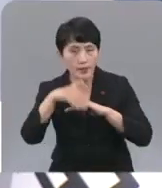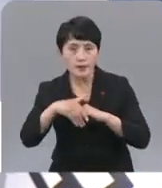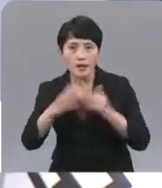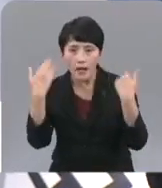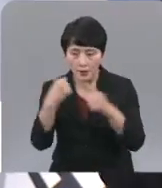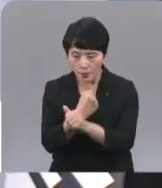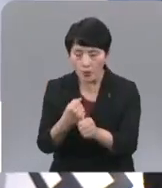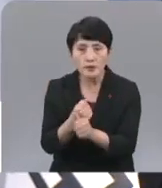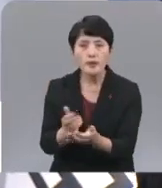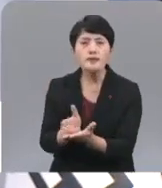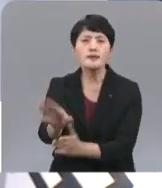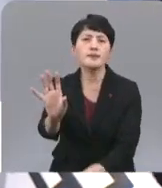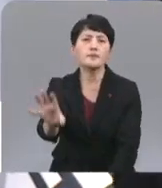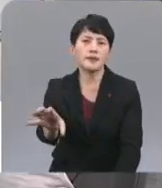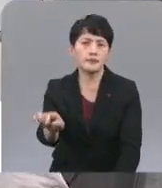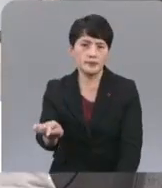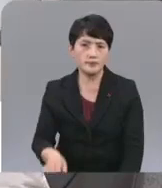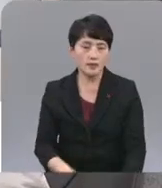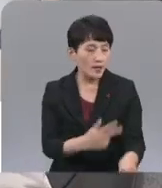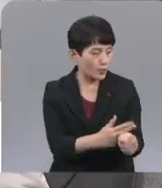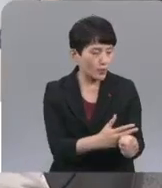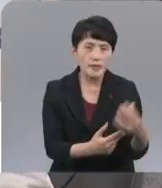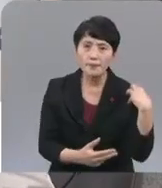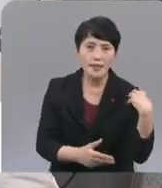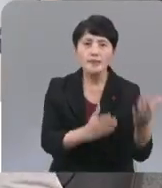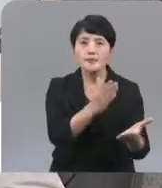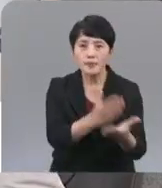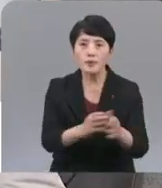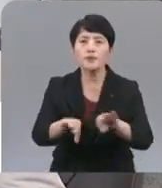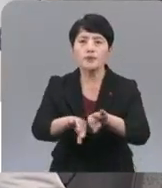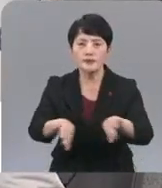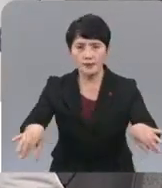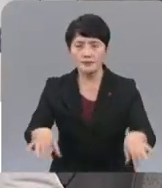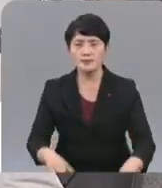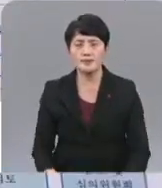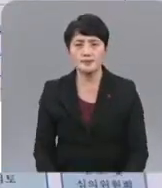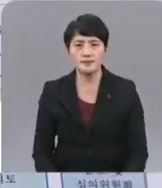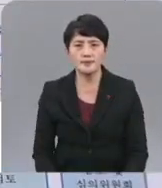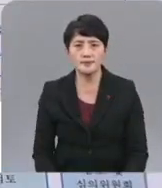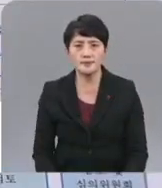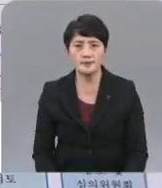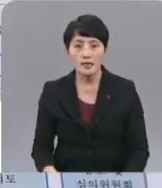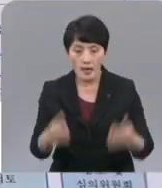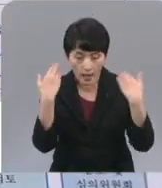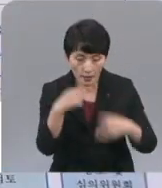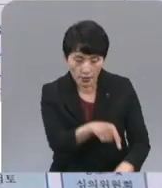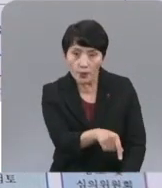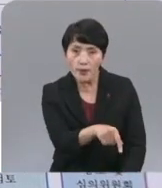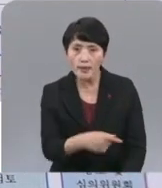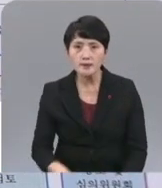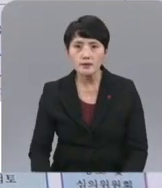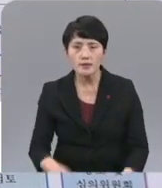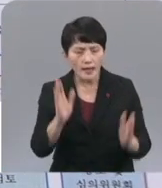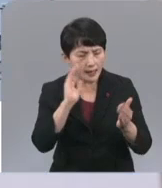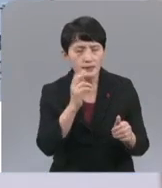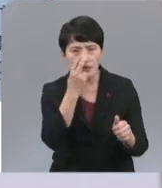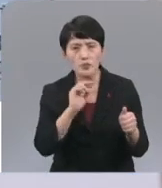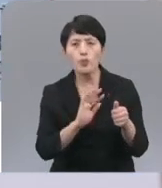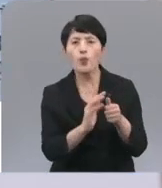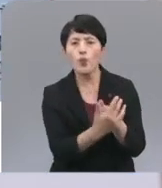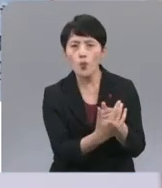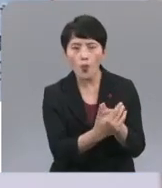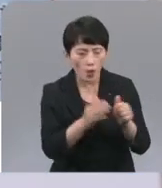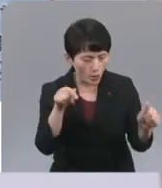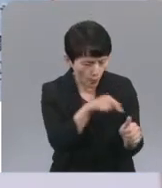وتم الاعلان عن ذلك اليوم في مؤتمر صحفي مشترك بين وزاره التعليم ووزاره الاداره العامه